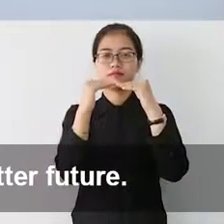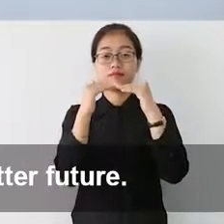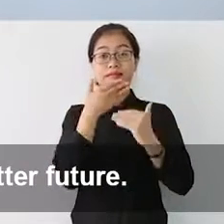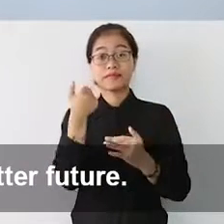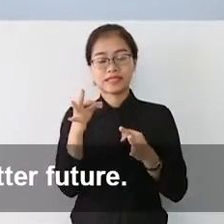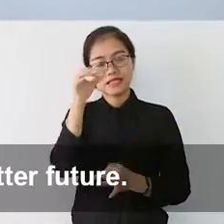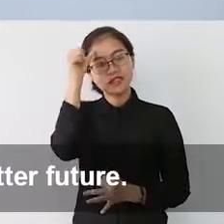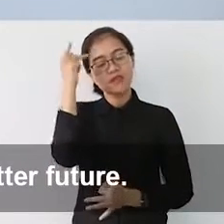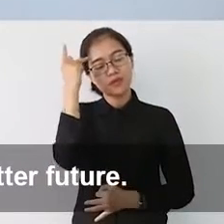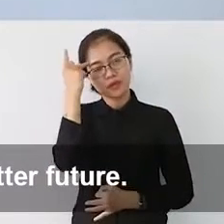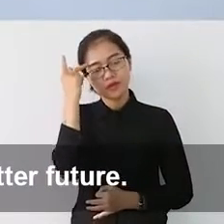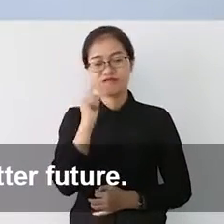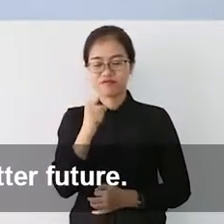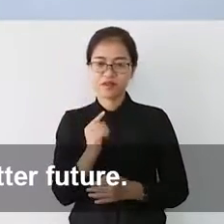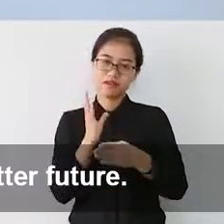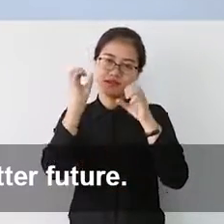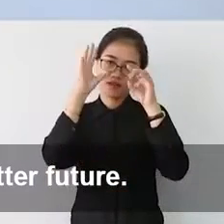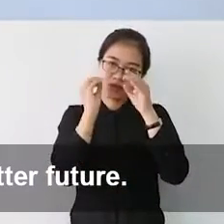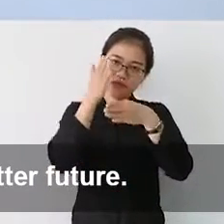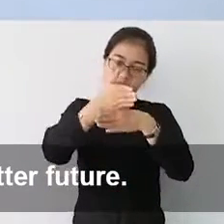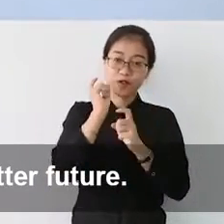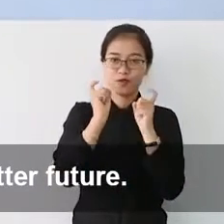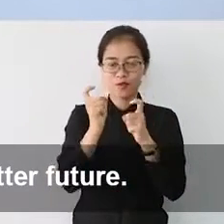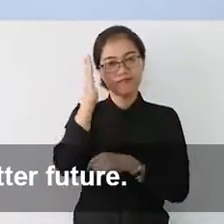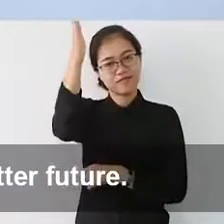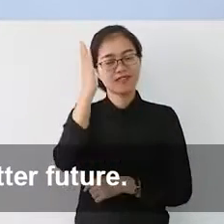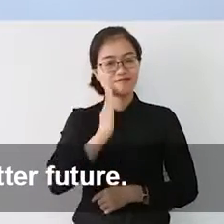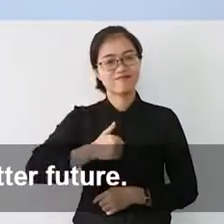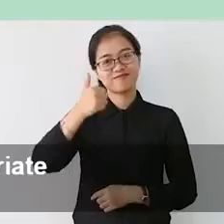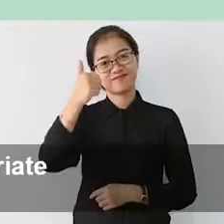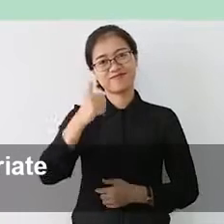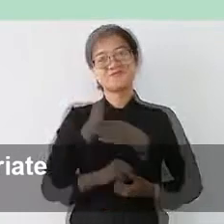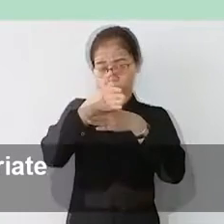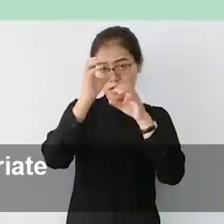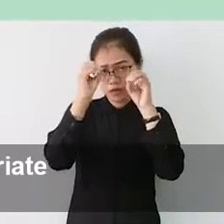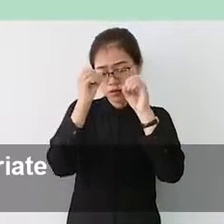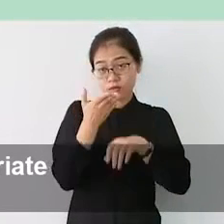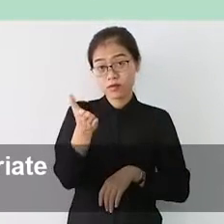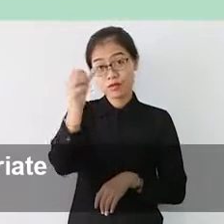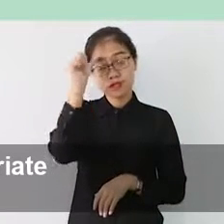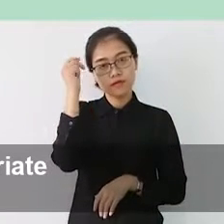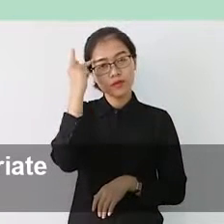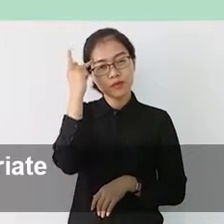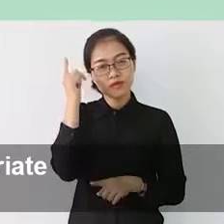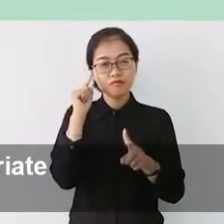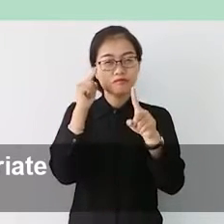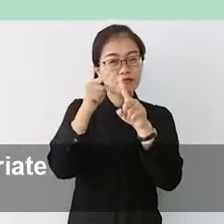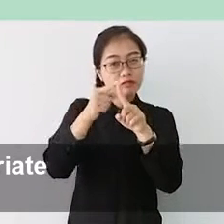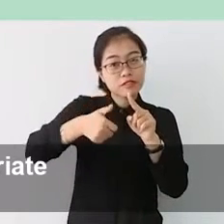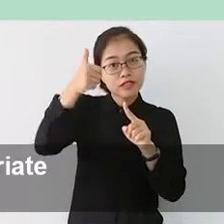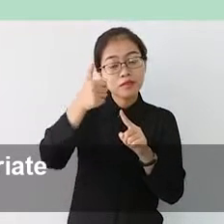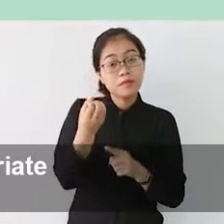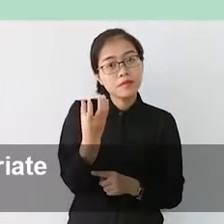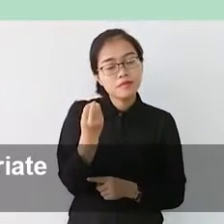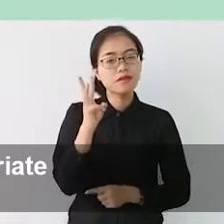bảo rằng các bạn có cơ hội tiếp cận đầy đủ với giáo dục sẽ giúp các bạn định hướng tốt cho tương lai. Dự án tiếp cận giáo dục dành cho sinh viên khuyết tật hướng đến